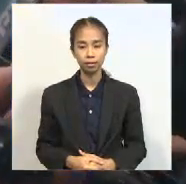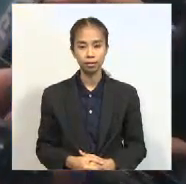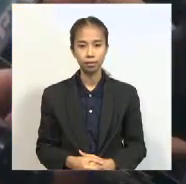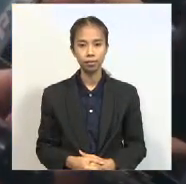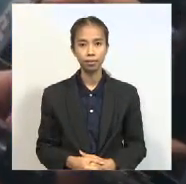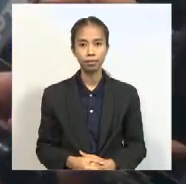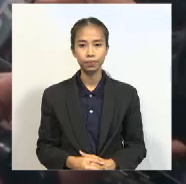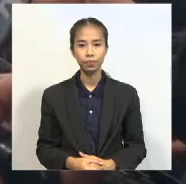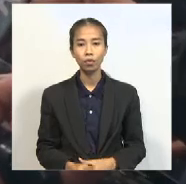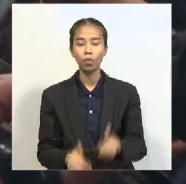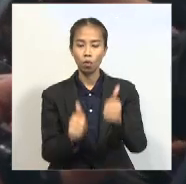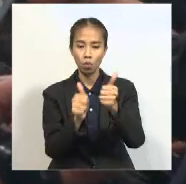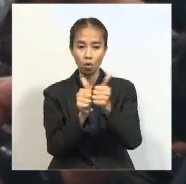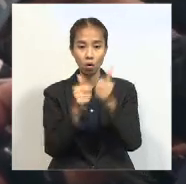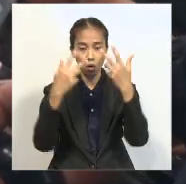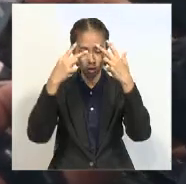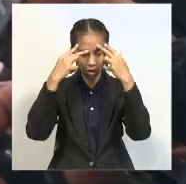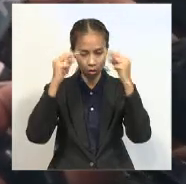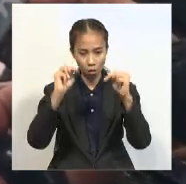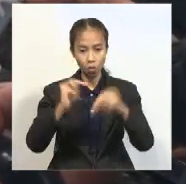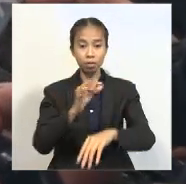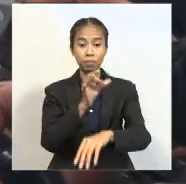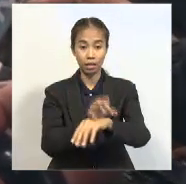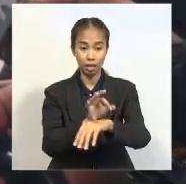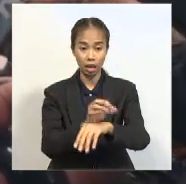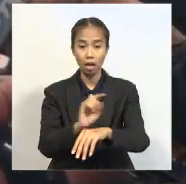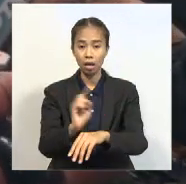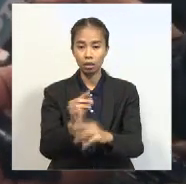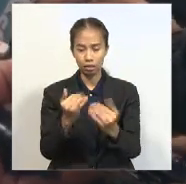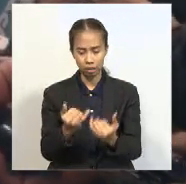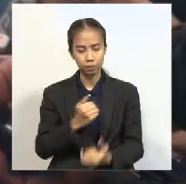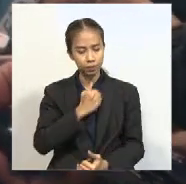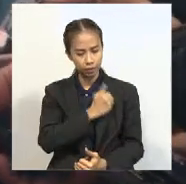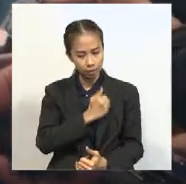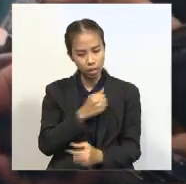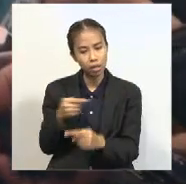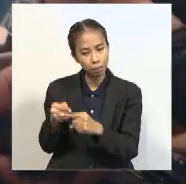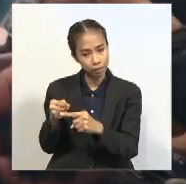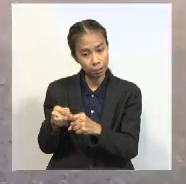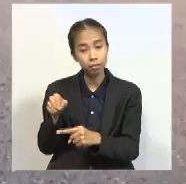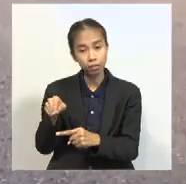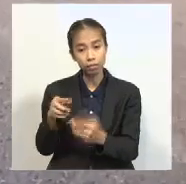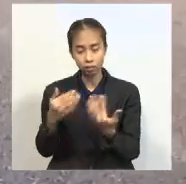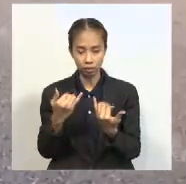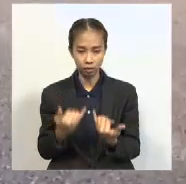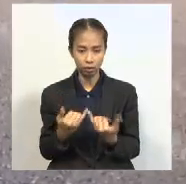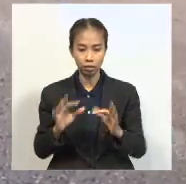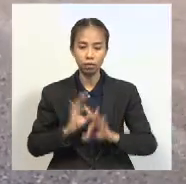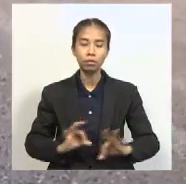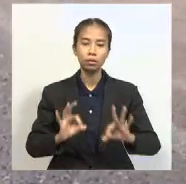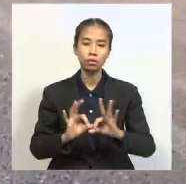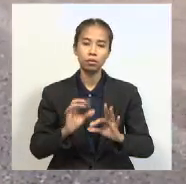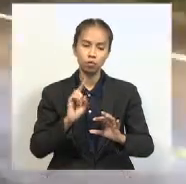ด้านพลเอกประวิตรวงษ์สุวรรณรองนายกรัฐมนตรีแสดงความเสียใจกับผู้ที่สูญเสียและบาดเจ็บโดยเน้นย้ำว่าฝ่ายความมั่นคง